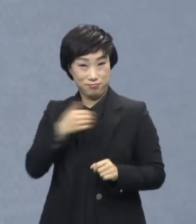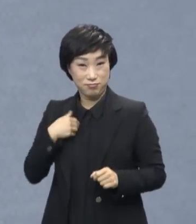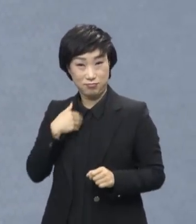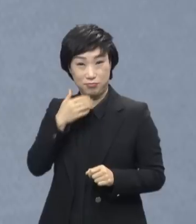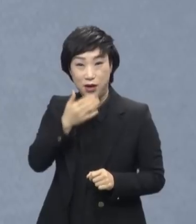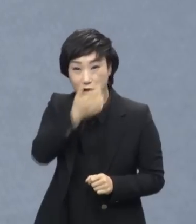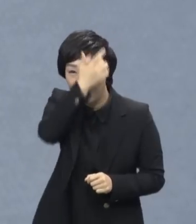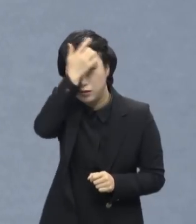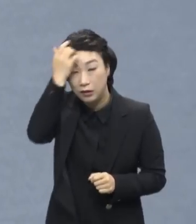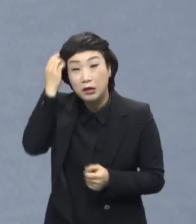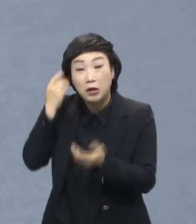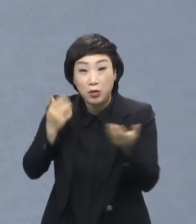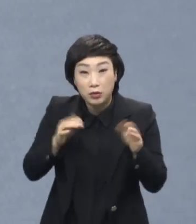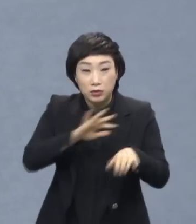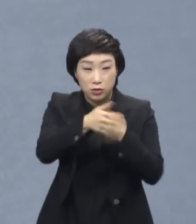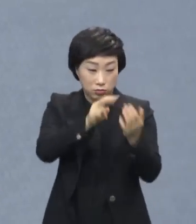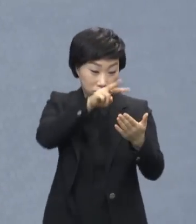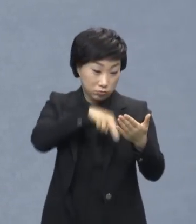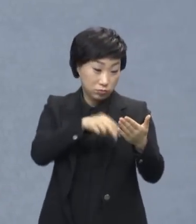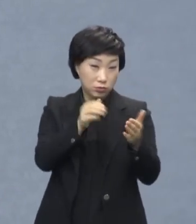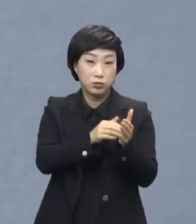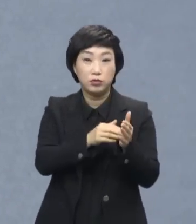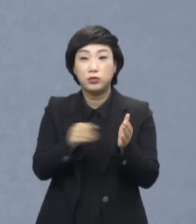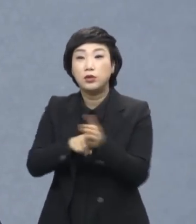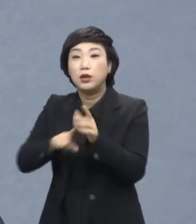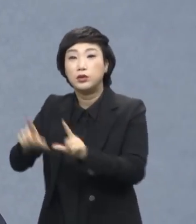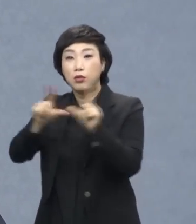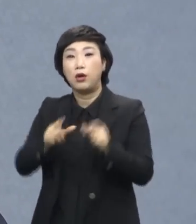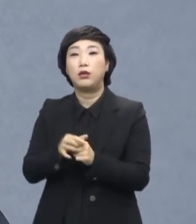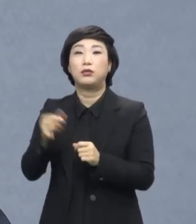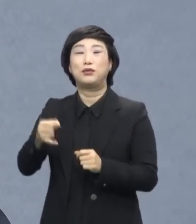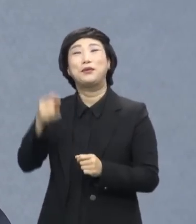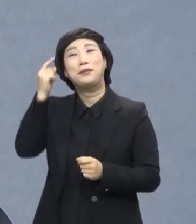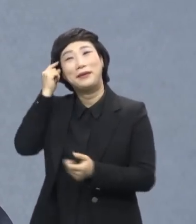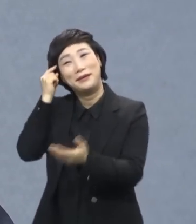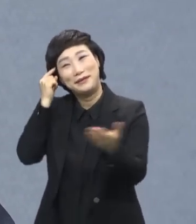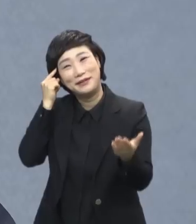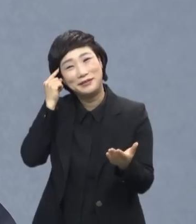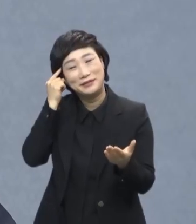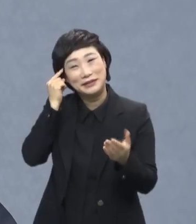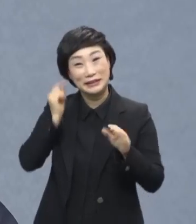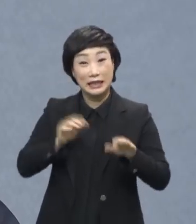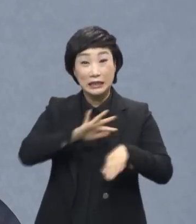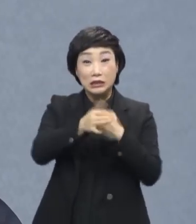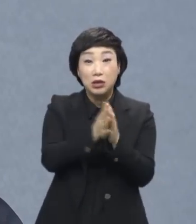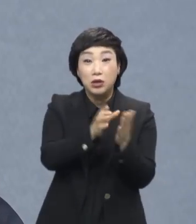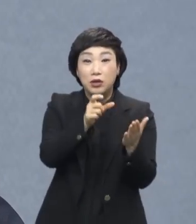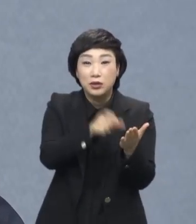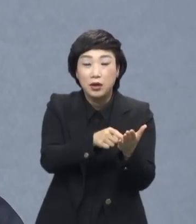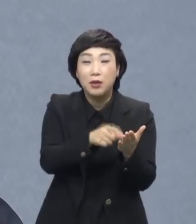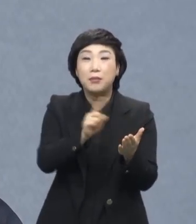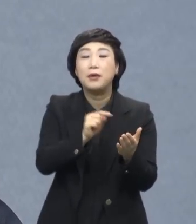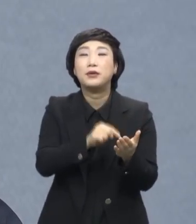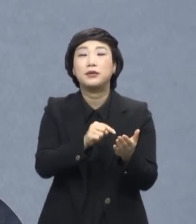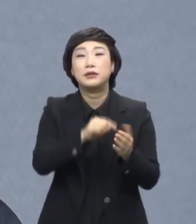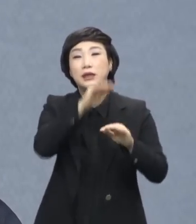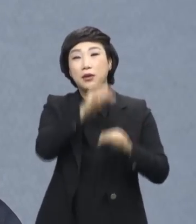텐데 성경을 읽고도 신앙생활을 않는 것은 성경은 2000년